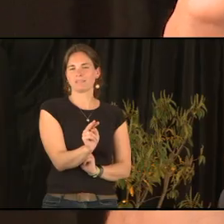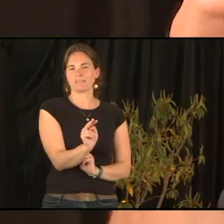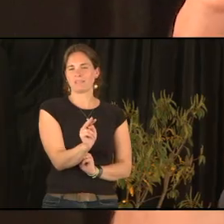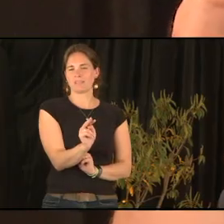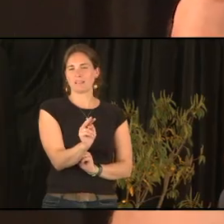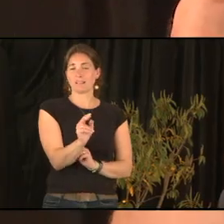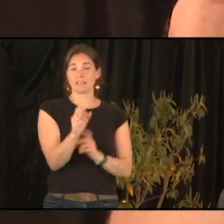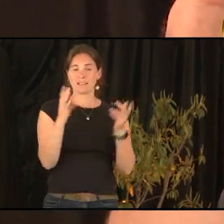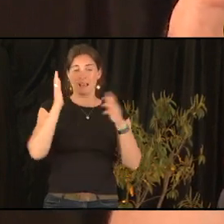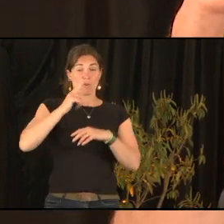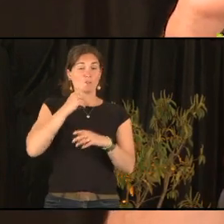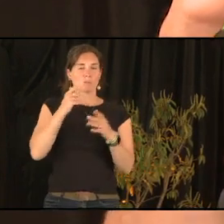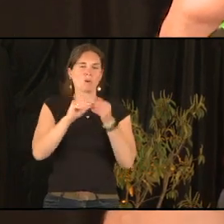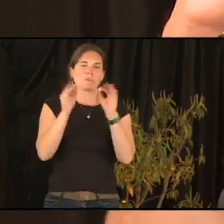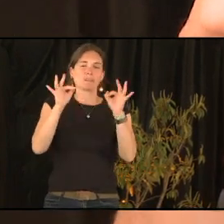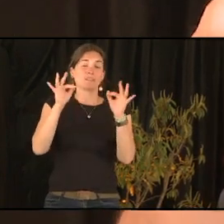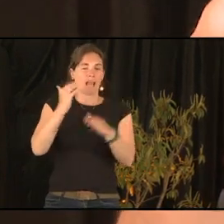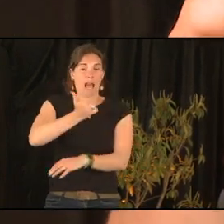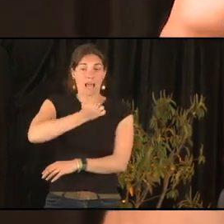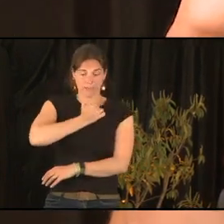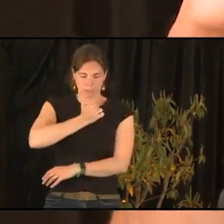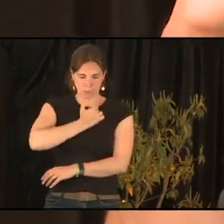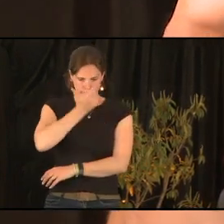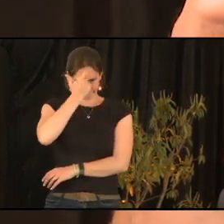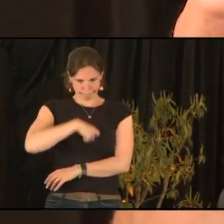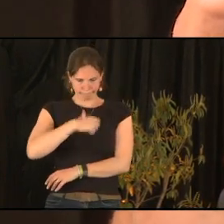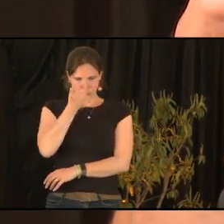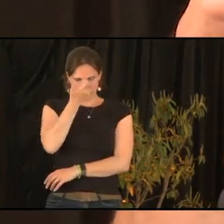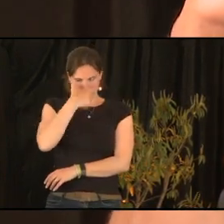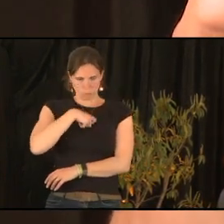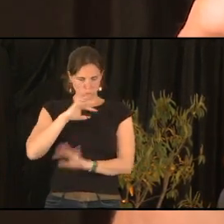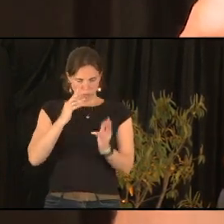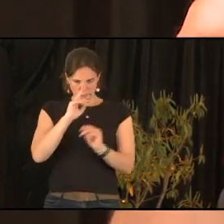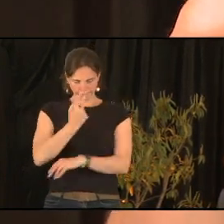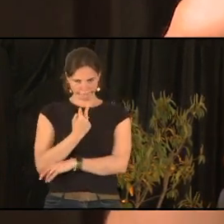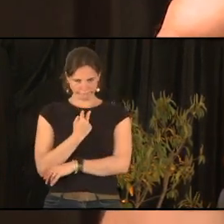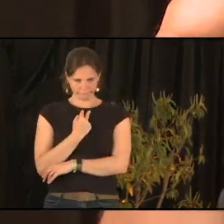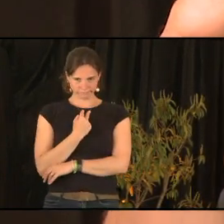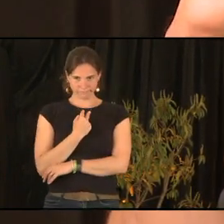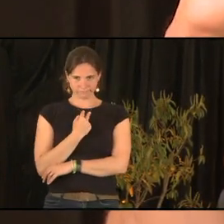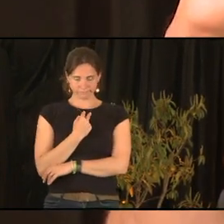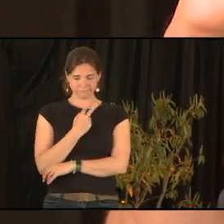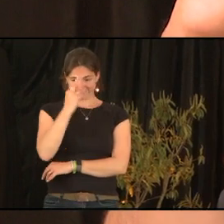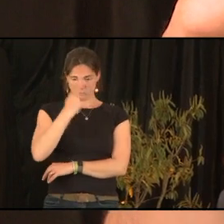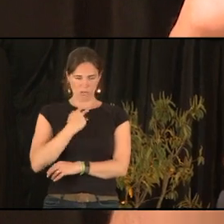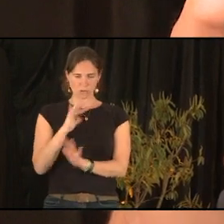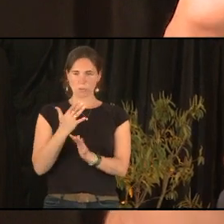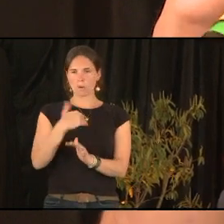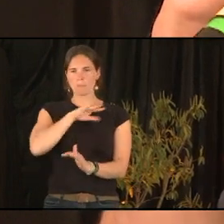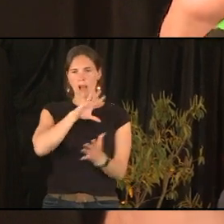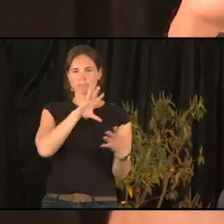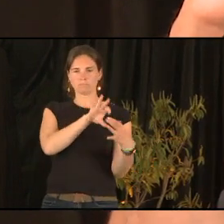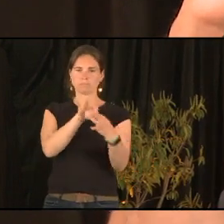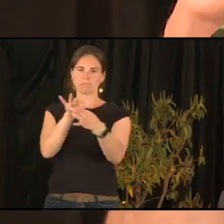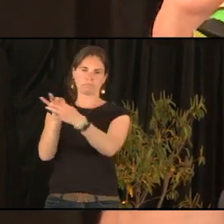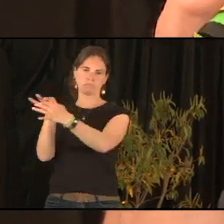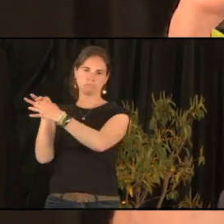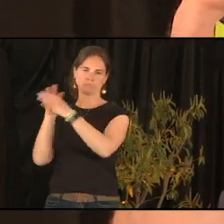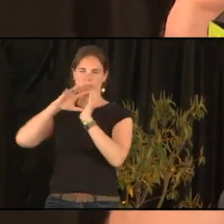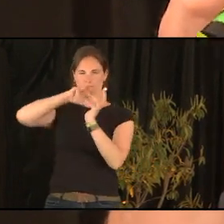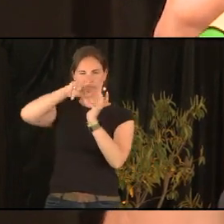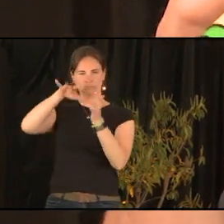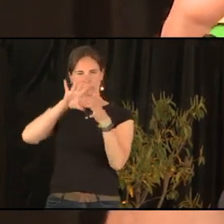problème de l'individu, de l'individuation et de comment on se pense en tant qu'une seule personne. Et en fait, elle se pense en relation constante, en perméabilité constante avec le monde,